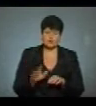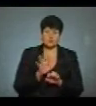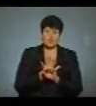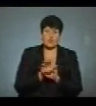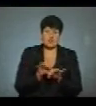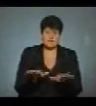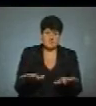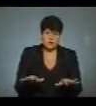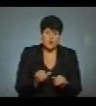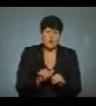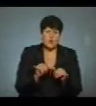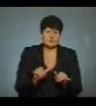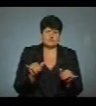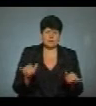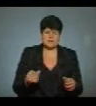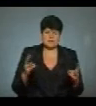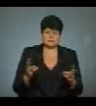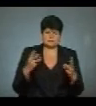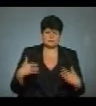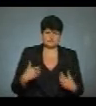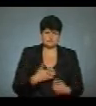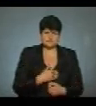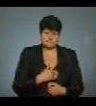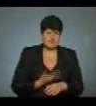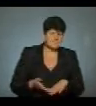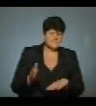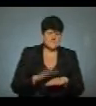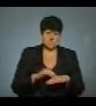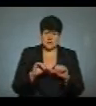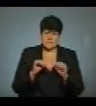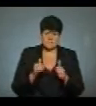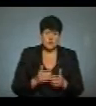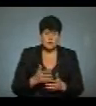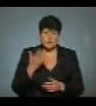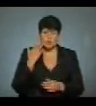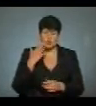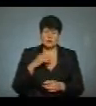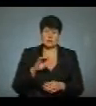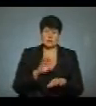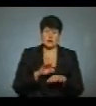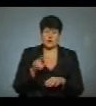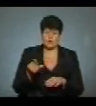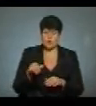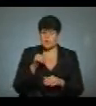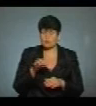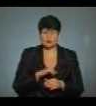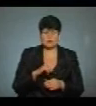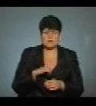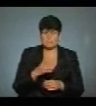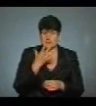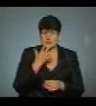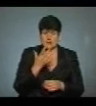коронавірусом розвивається пневмонія. Важка форма, і коли хворі не можуть самостійно дихати,